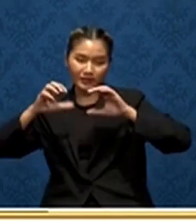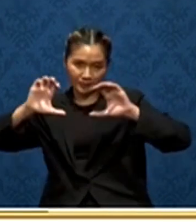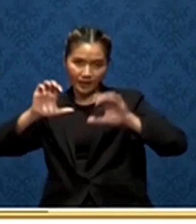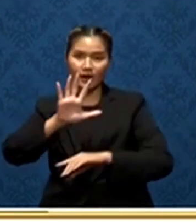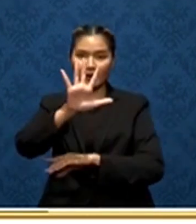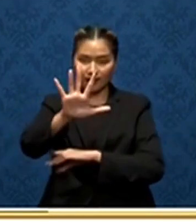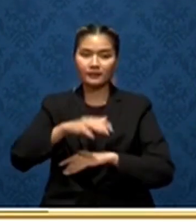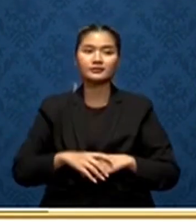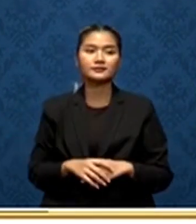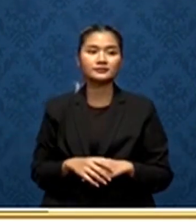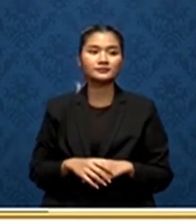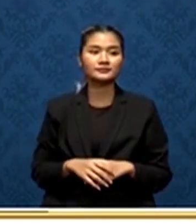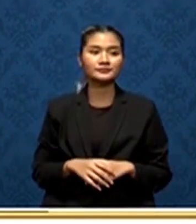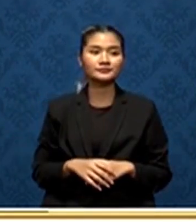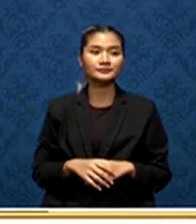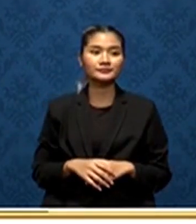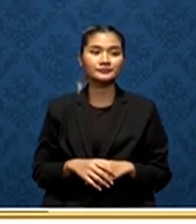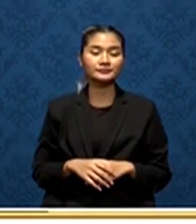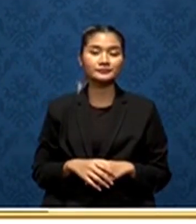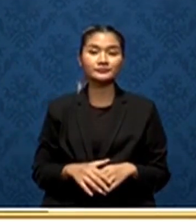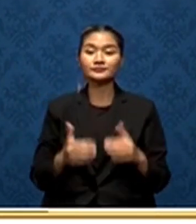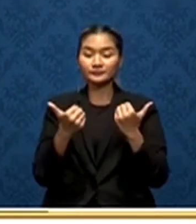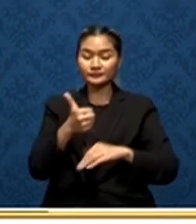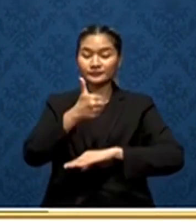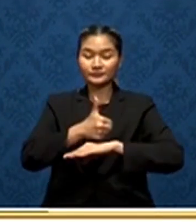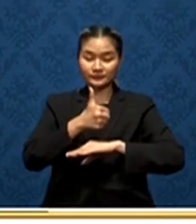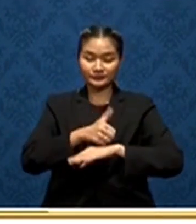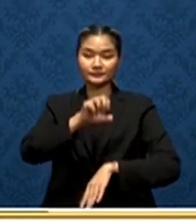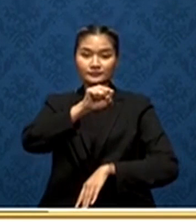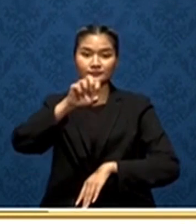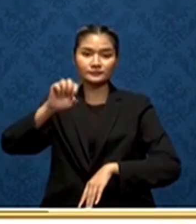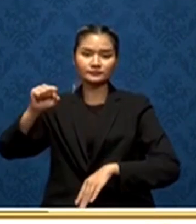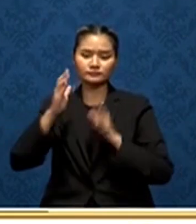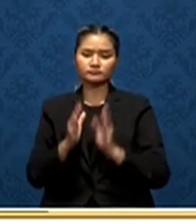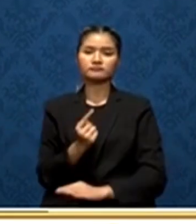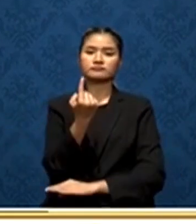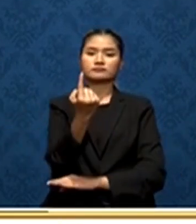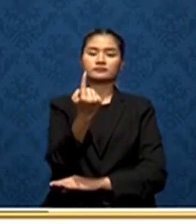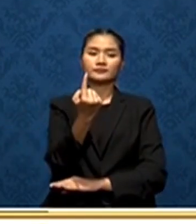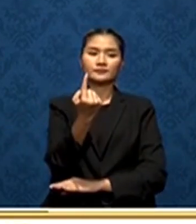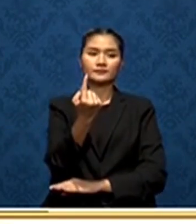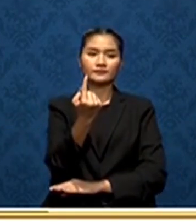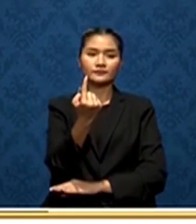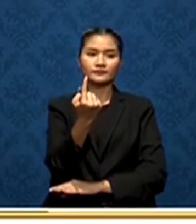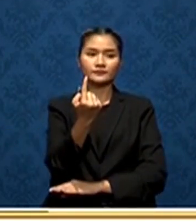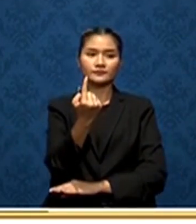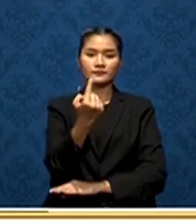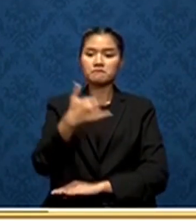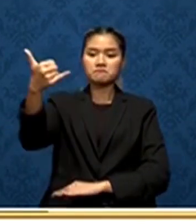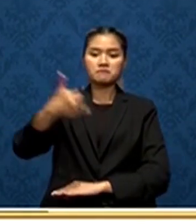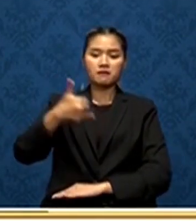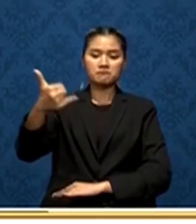ลองคิดดูสิครับว่าผู้อำนวยการคนเดียวซึ่งปกติท่านก็ไม่ได้